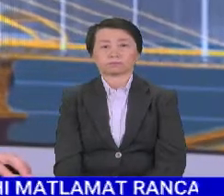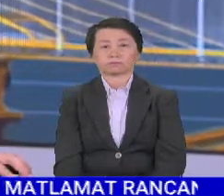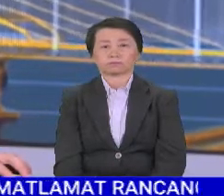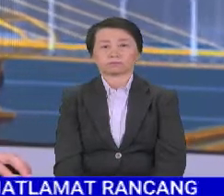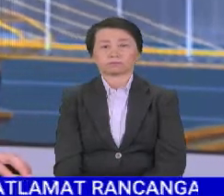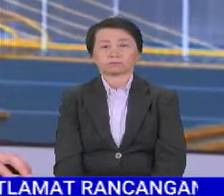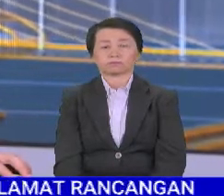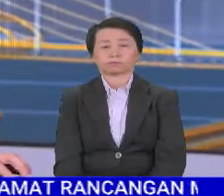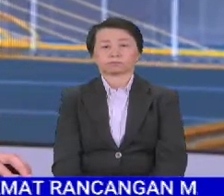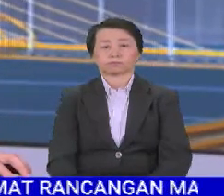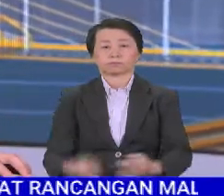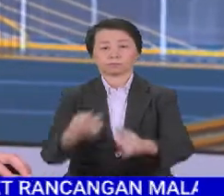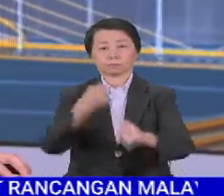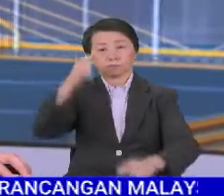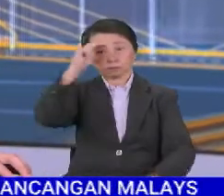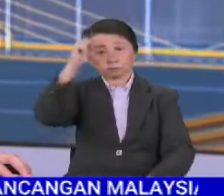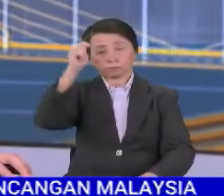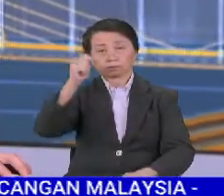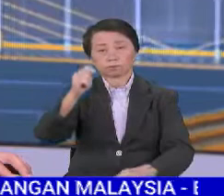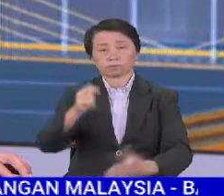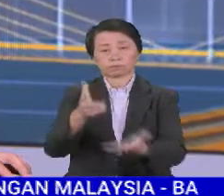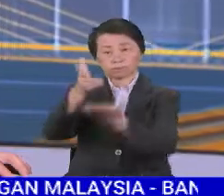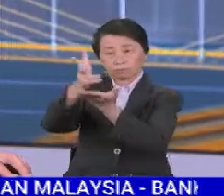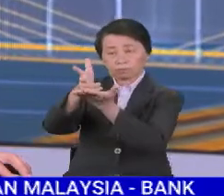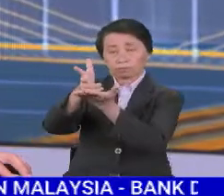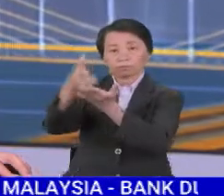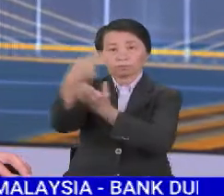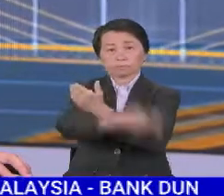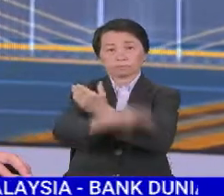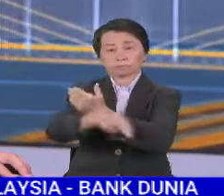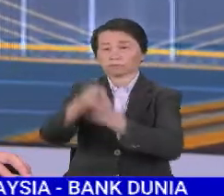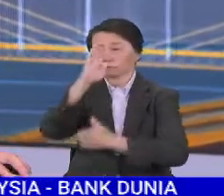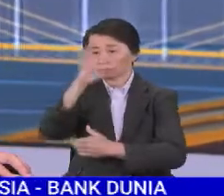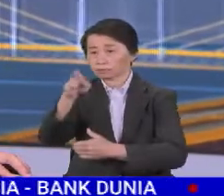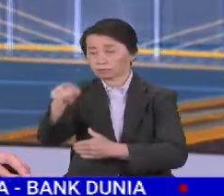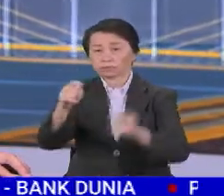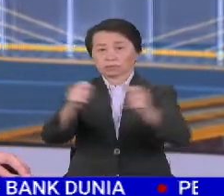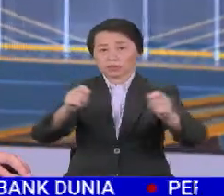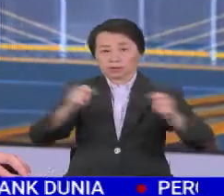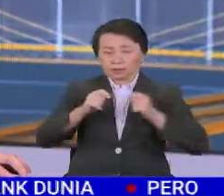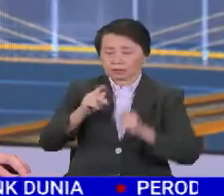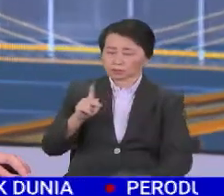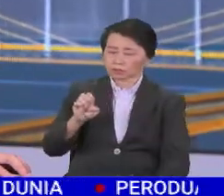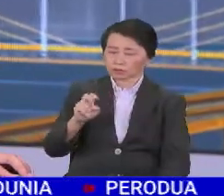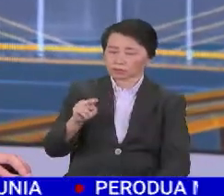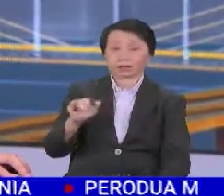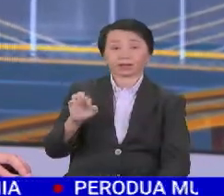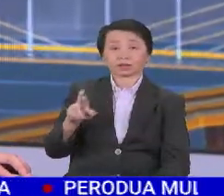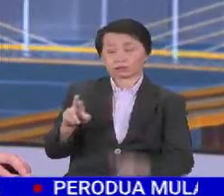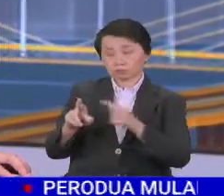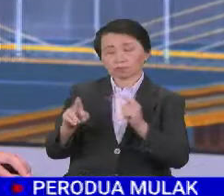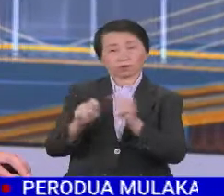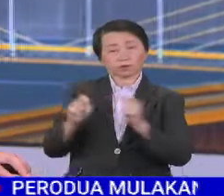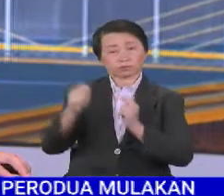lagi perkembangan dari Trengganu menerusi lintas langsung negeri antara tumpanyam Tasik kenyer mampu menjadi destinasi